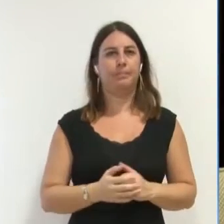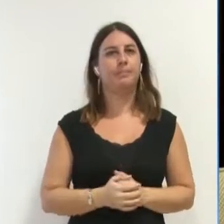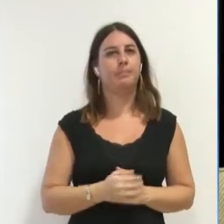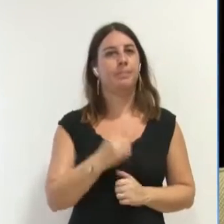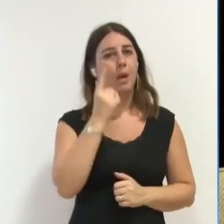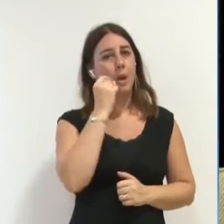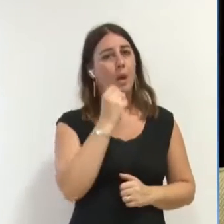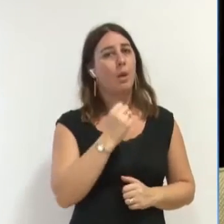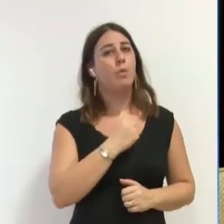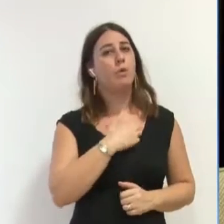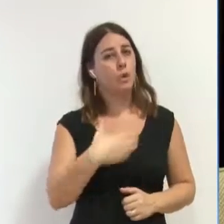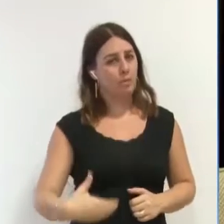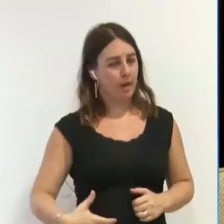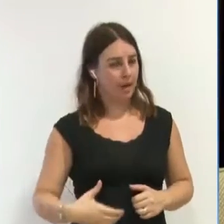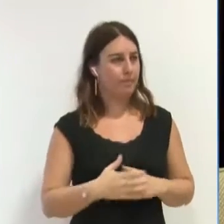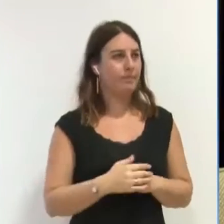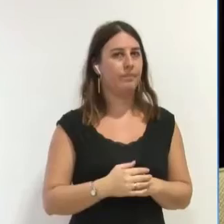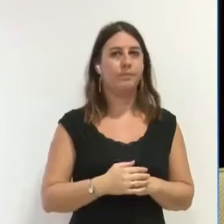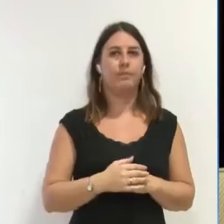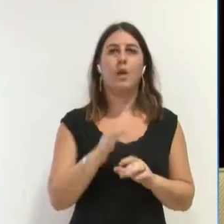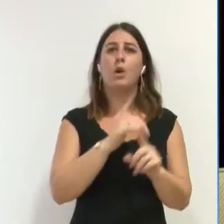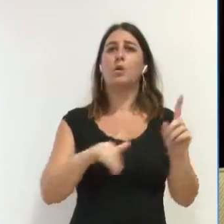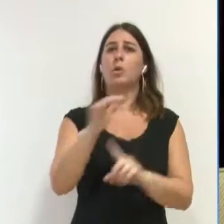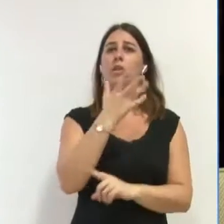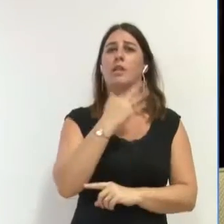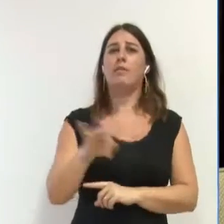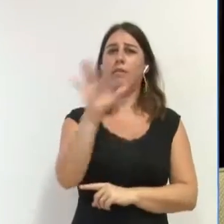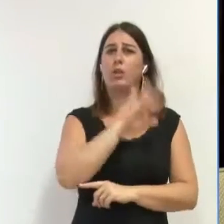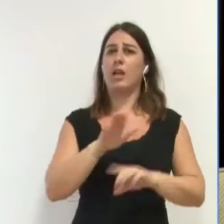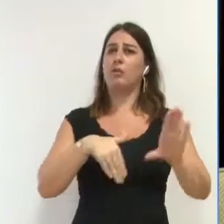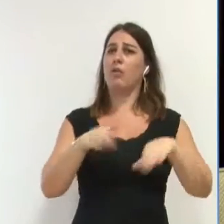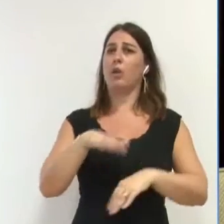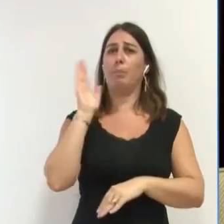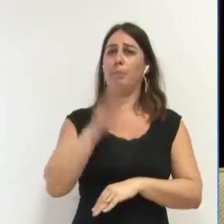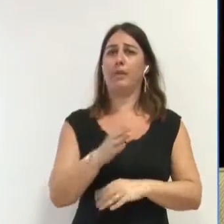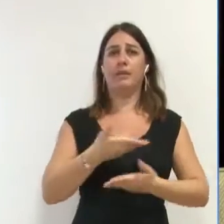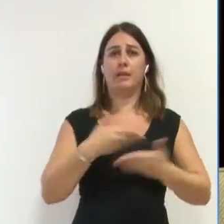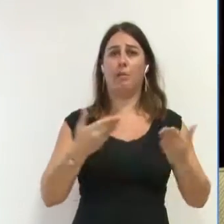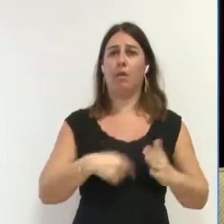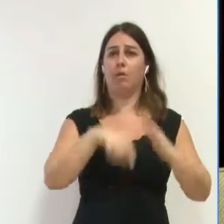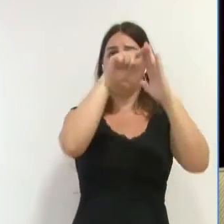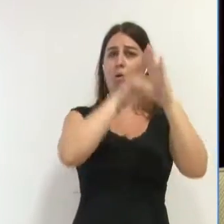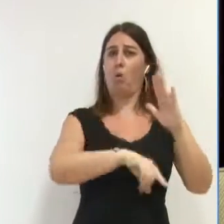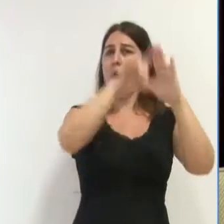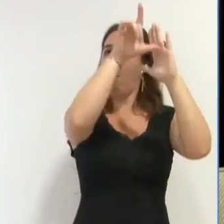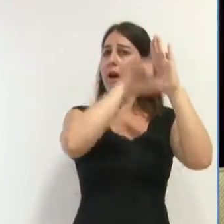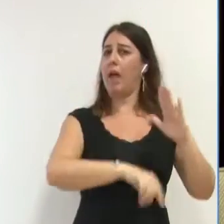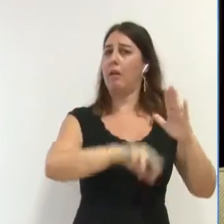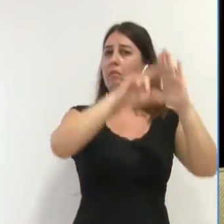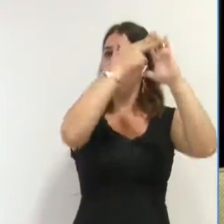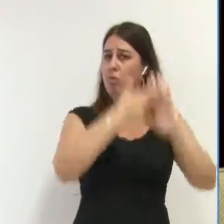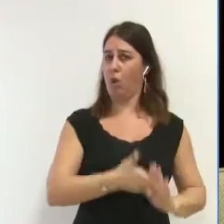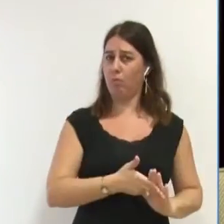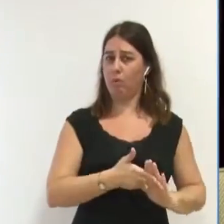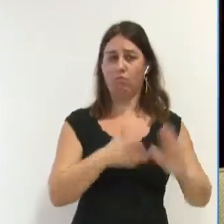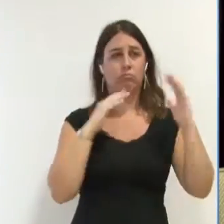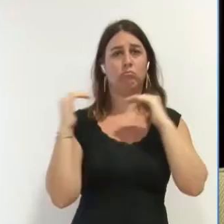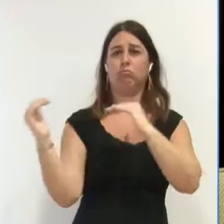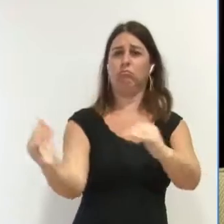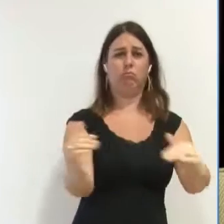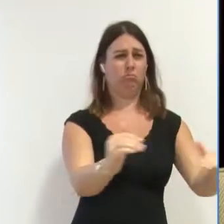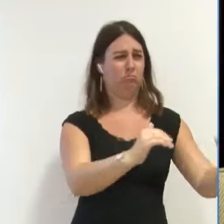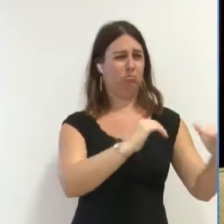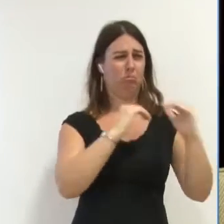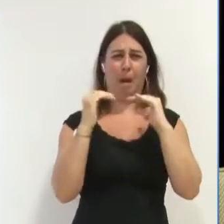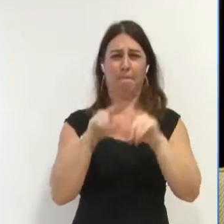Monsieur le maire, le fonctionnement de la société française est simple et clair. Les lois, normes et règles sont les mêmes pour tout